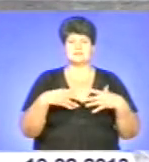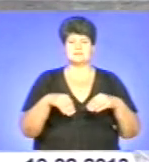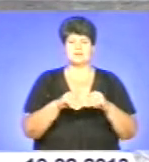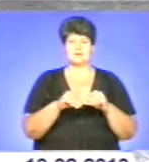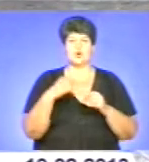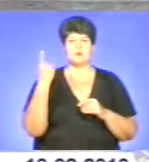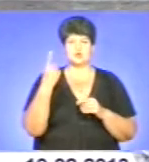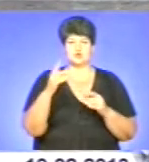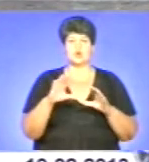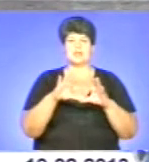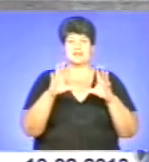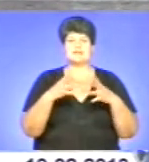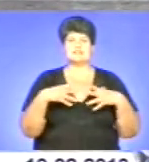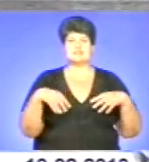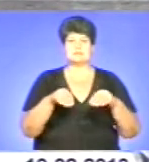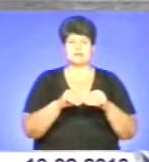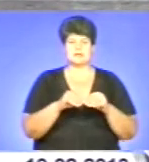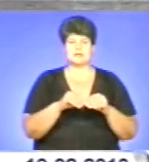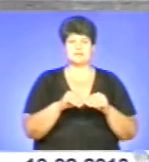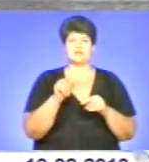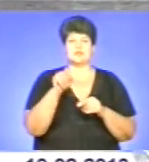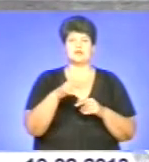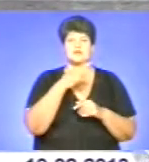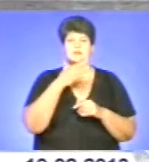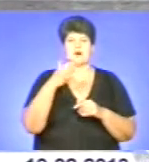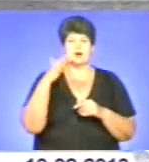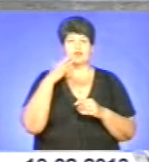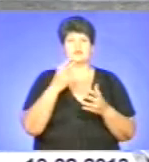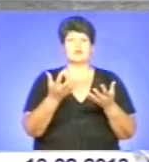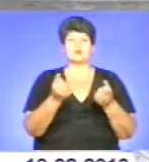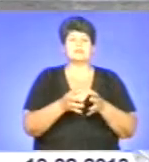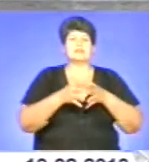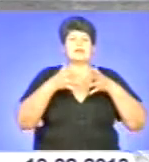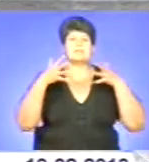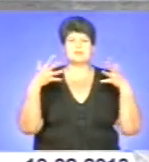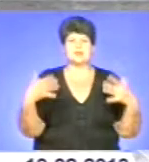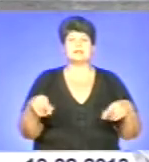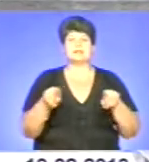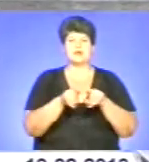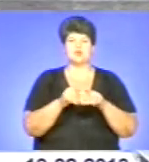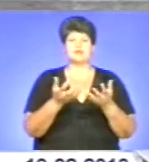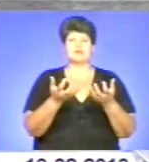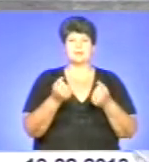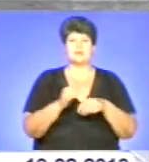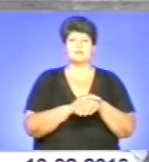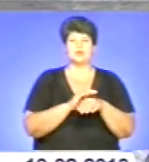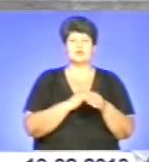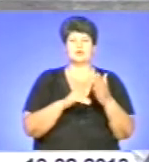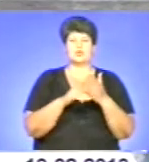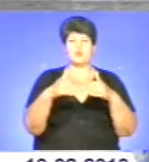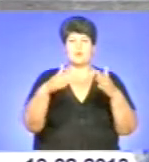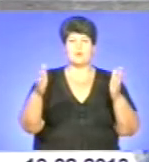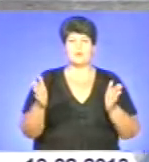обласної спілки багатодітних їх у нас є багато і вони отримали найбільше також отримали благодійні такі допомогні